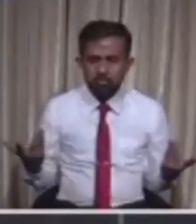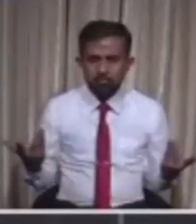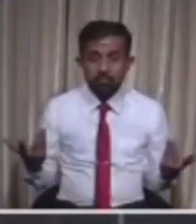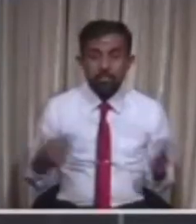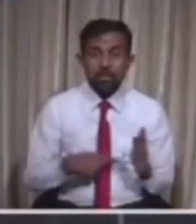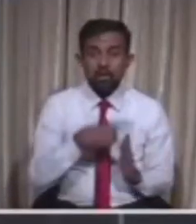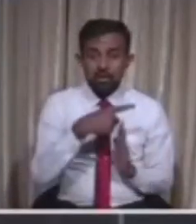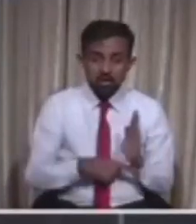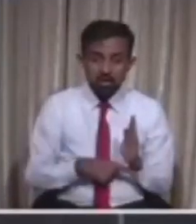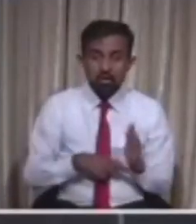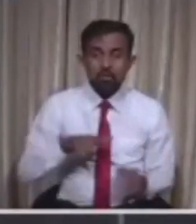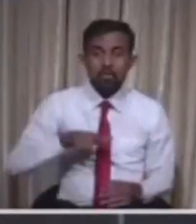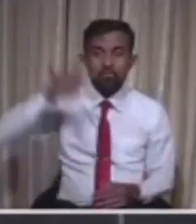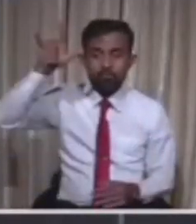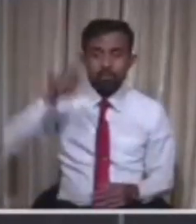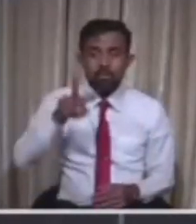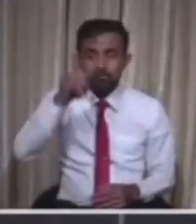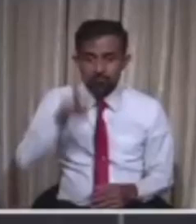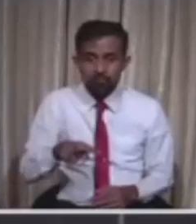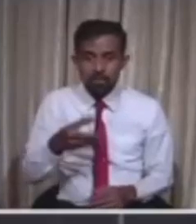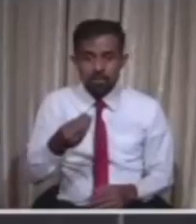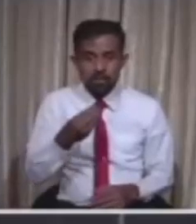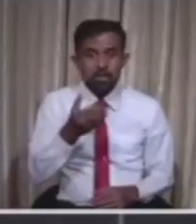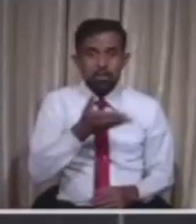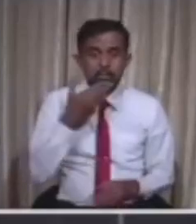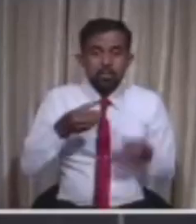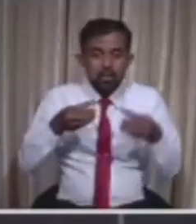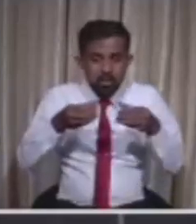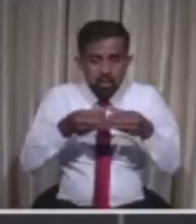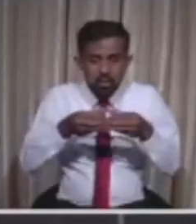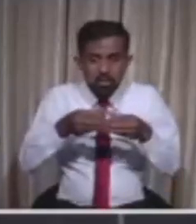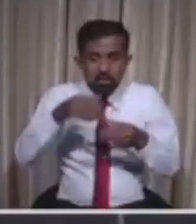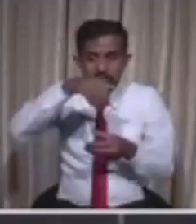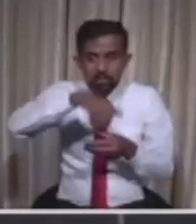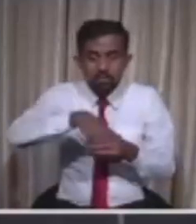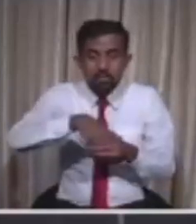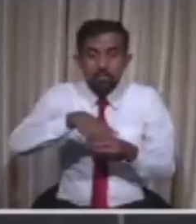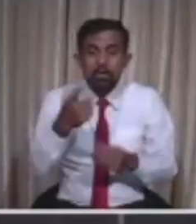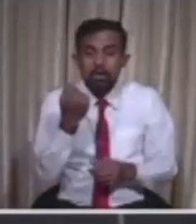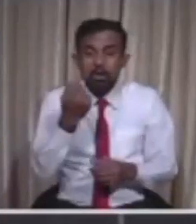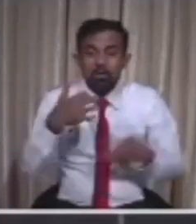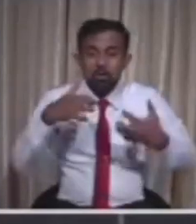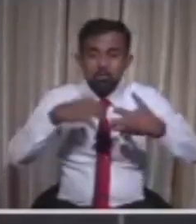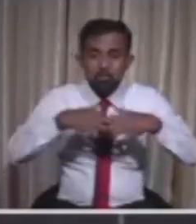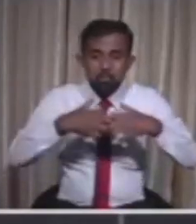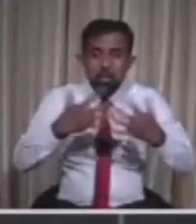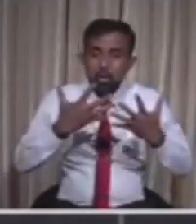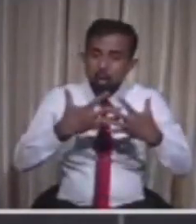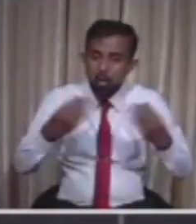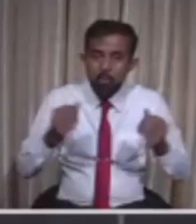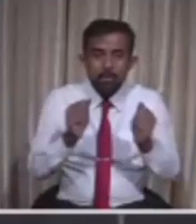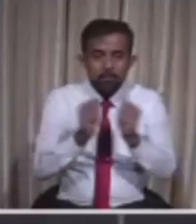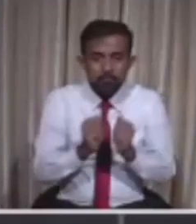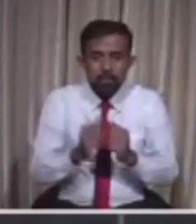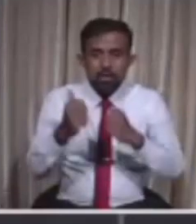දේශීය විදේශීය විශ්වාසය දිනා ගන්න පුළුවන් කණ්ඩායමක් හරහා ඒ ආර්ථික අර්බුදයෙන් ගොඩ එන්න